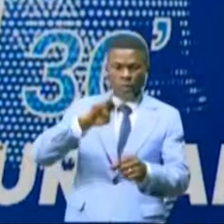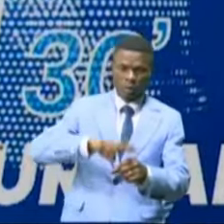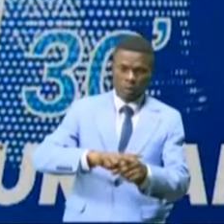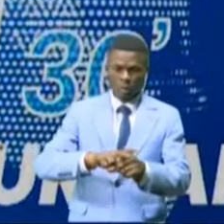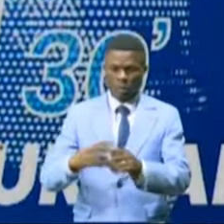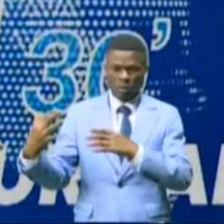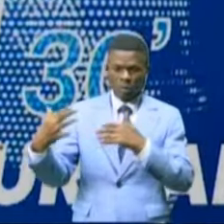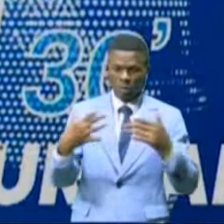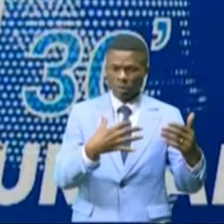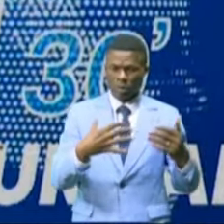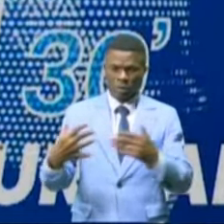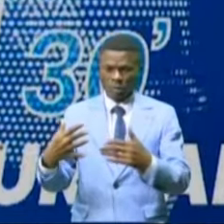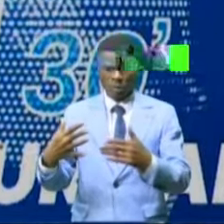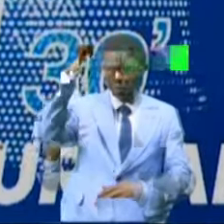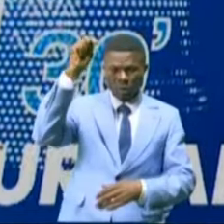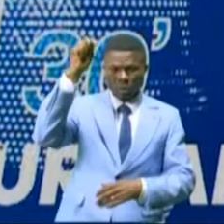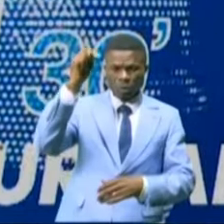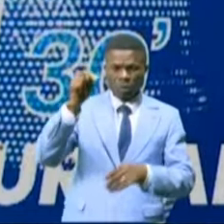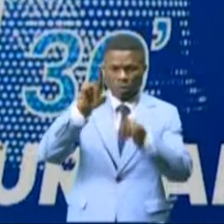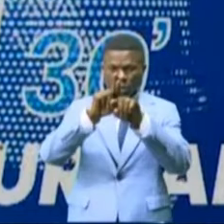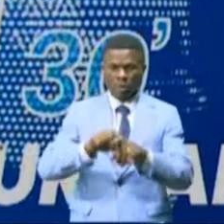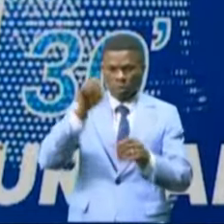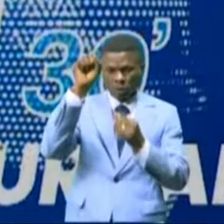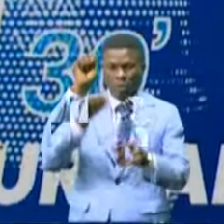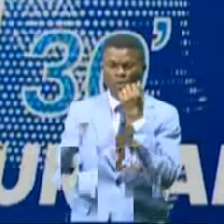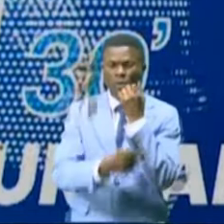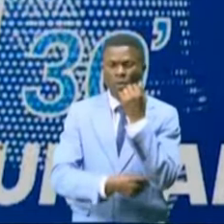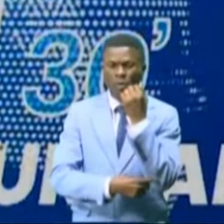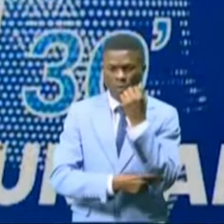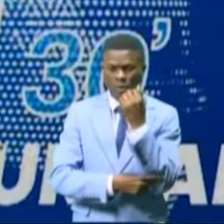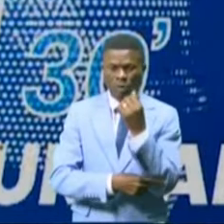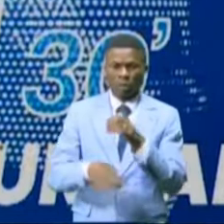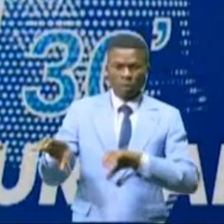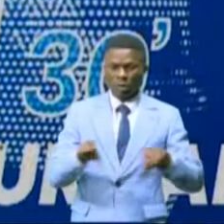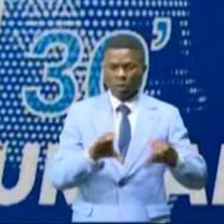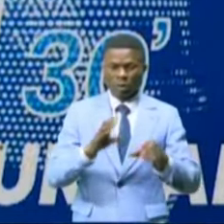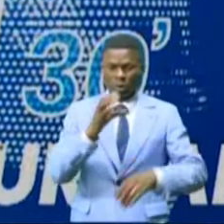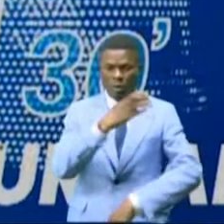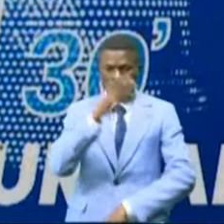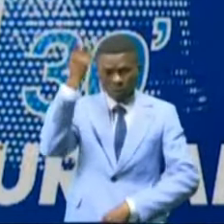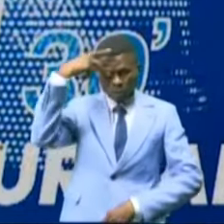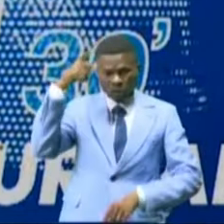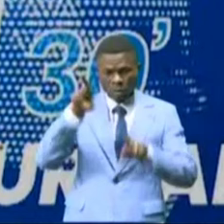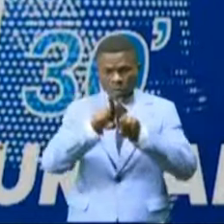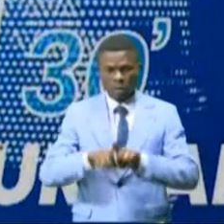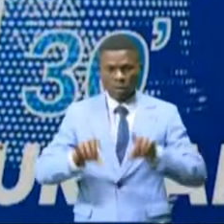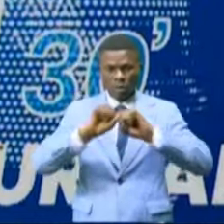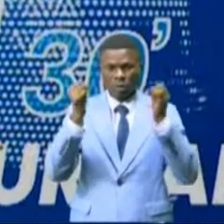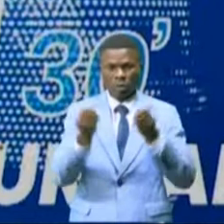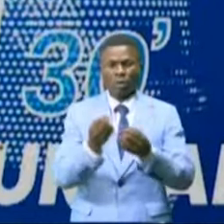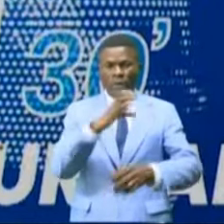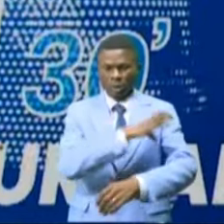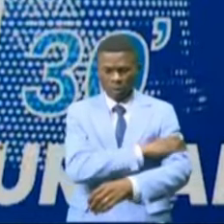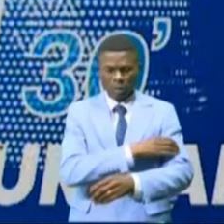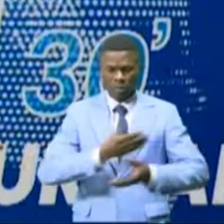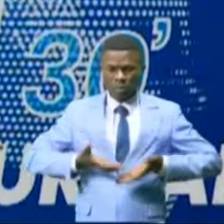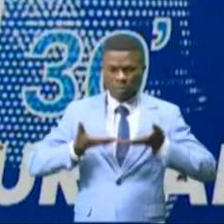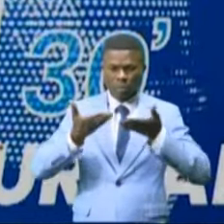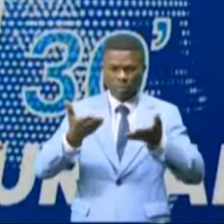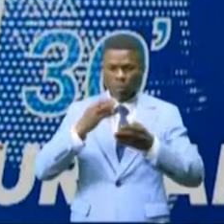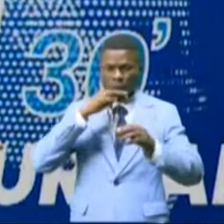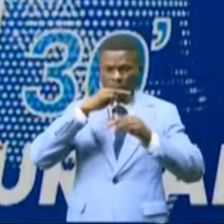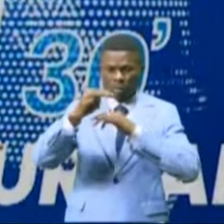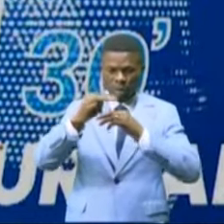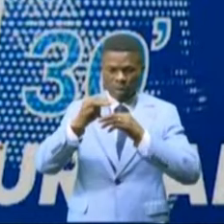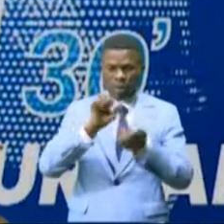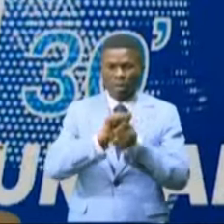des atrocités du Nord Kivu et de l'Ituri. Des acteurs politiques et de la société civile ont centré leur